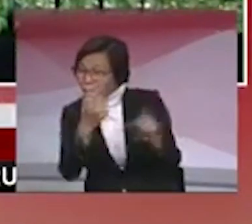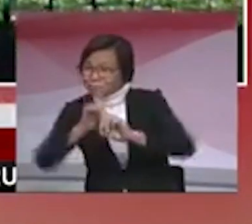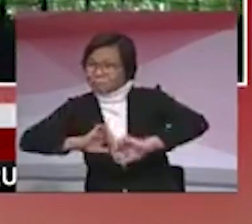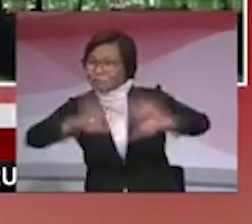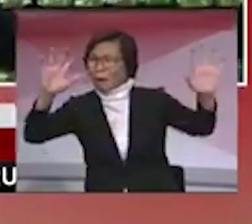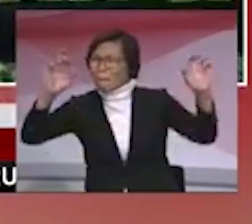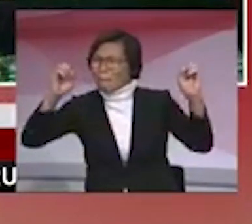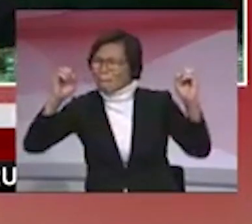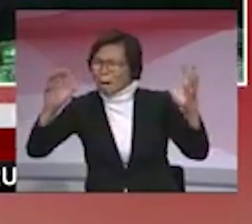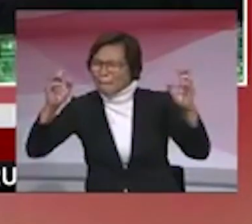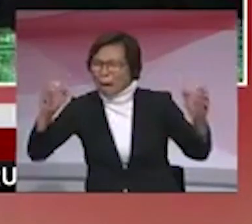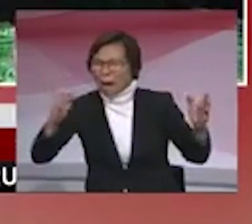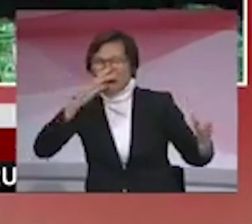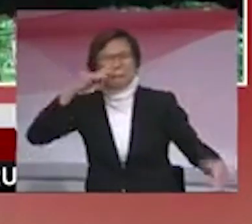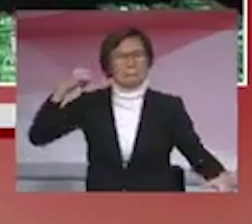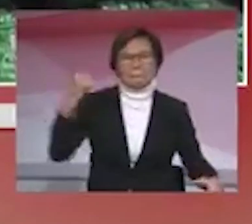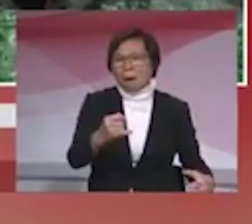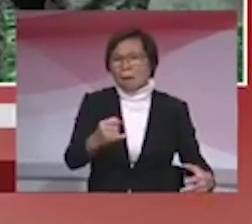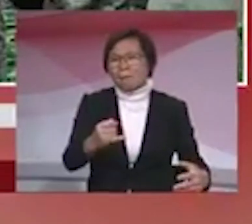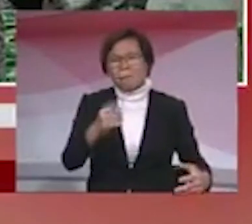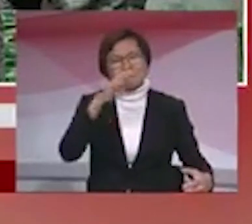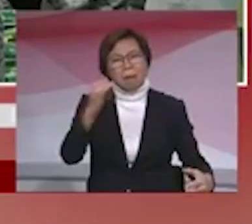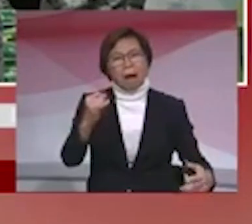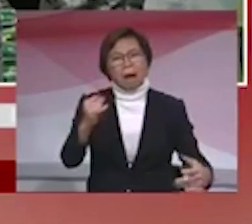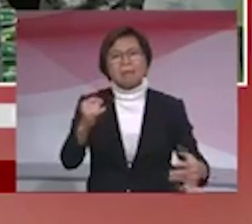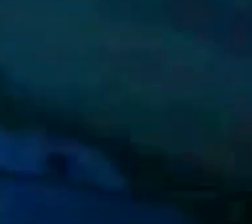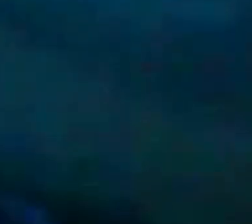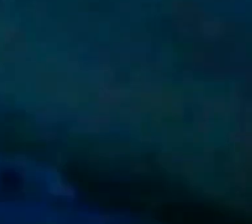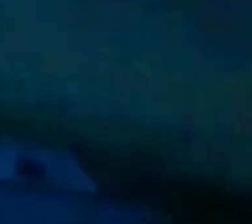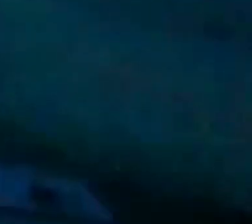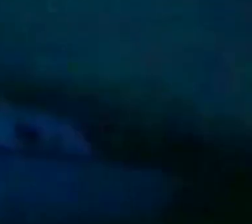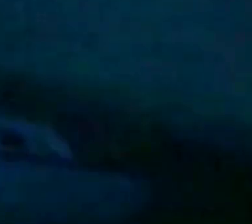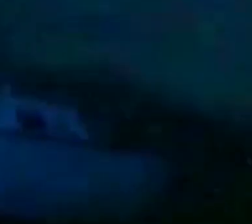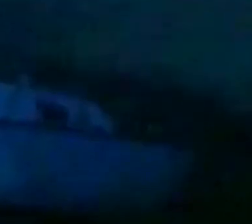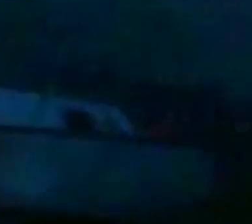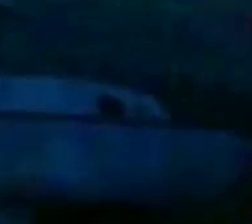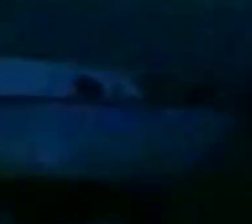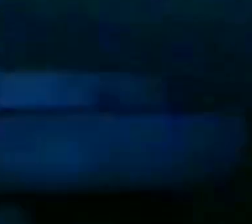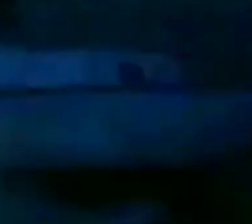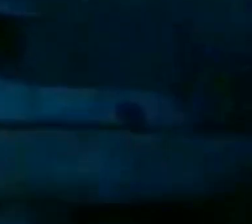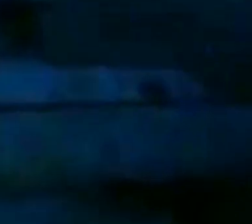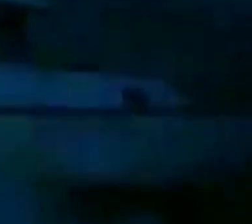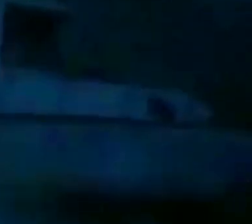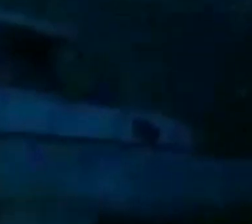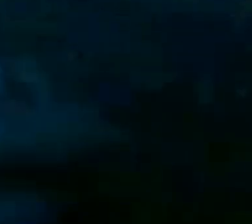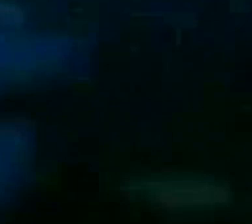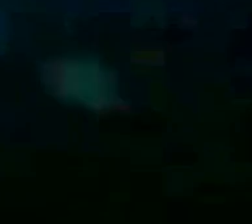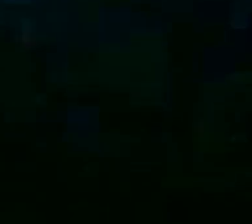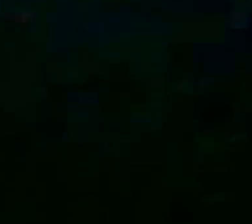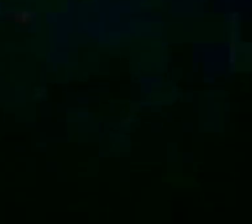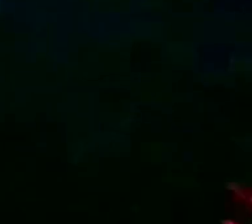ia jelas banyak memberikan kemudharatan kepadamu masyarakat antara objektif utama dadah terkawal